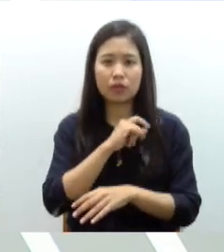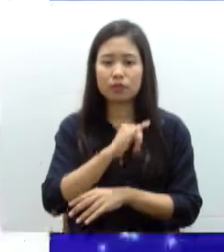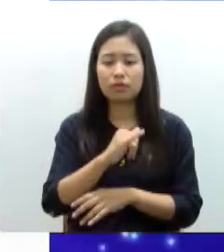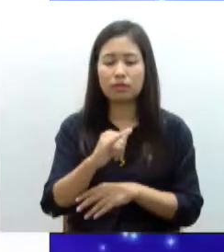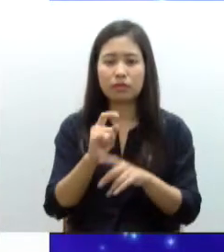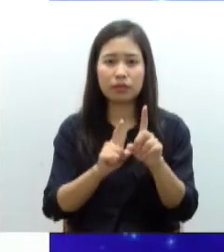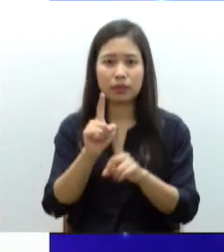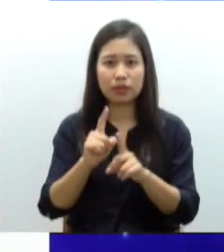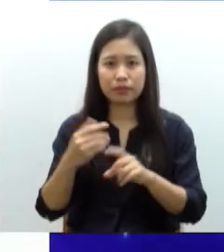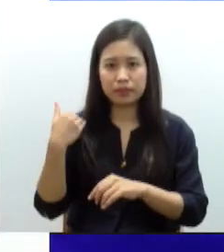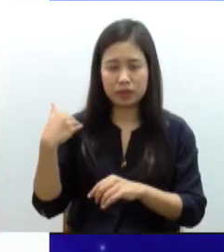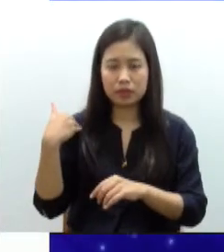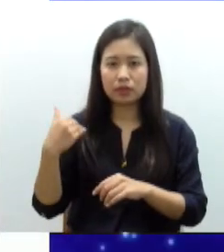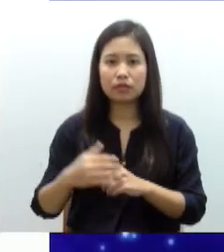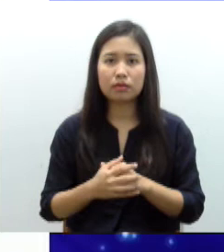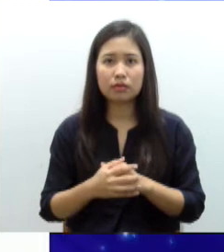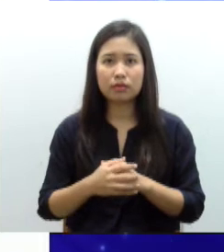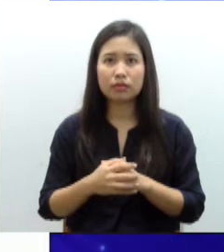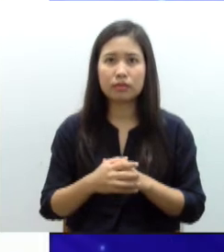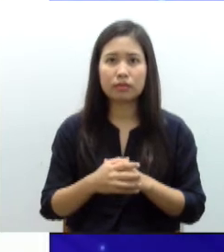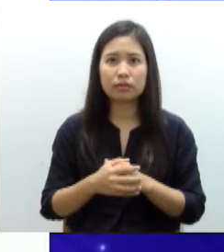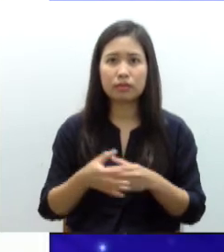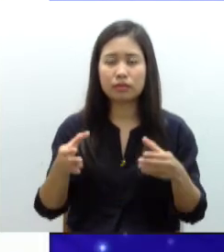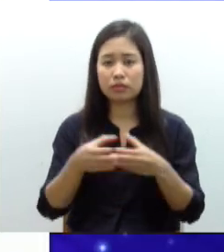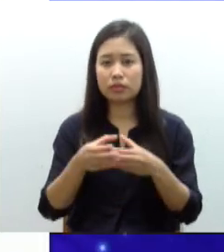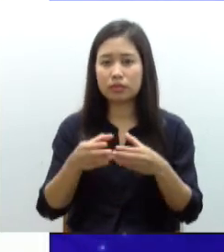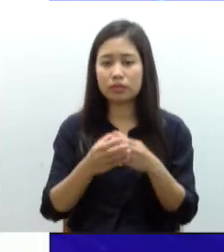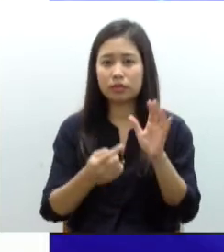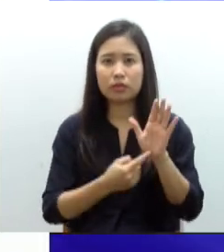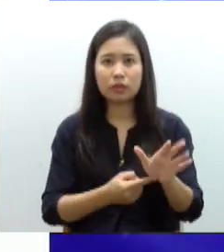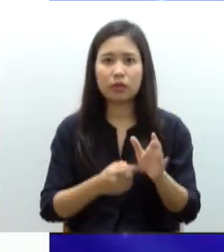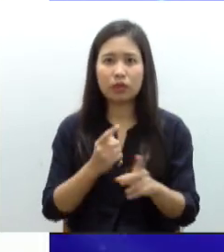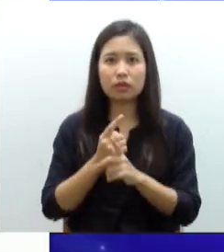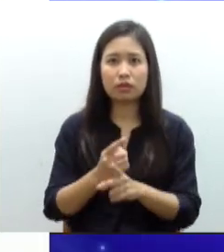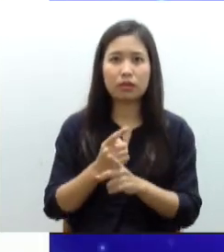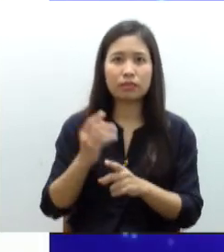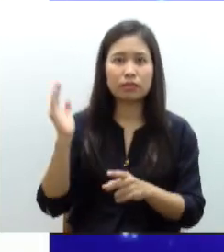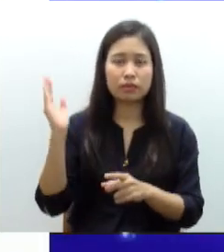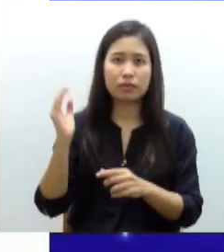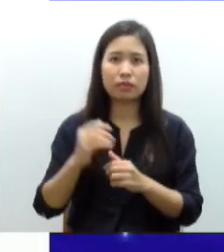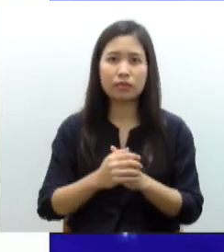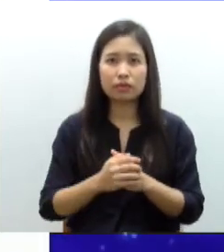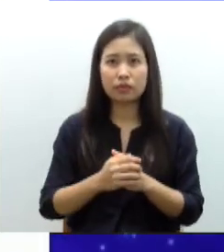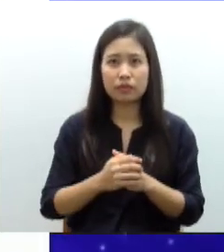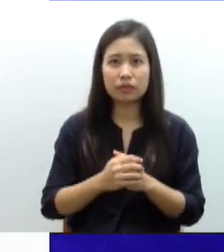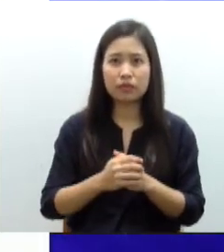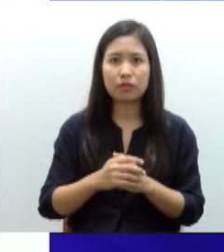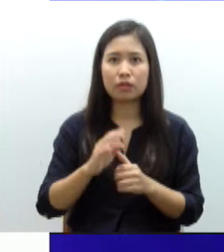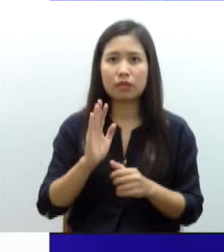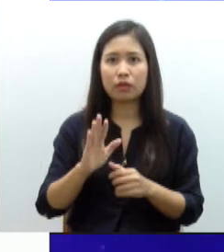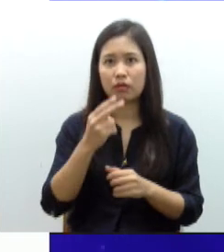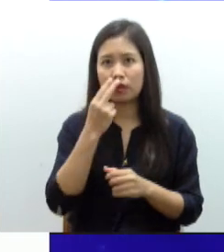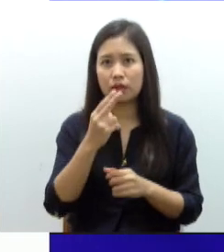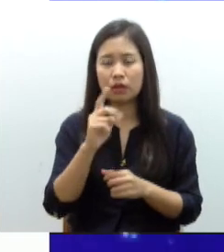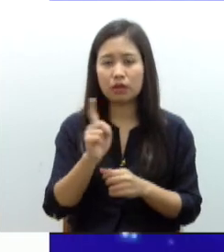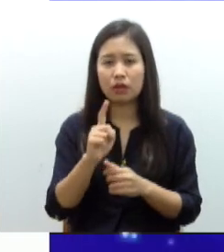างของกลุ่มตัวอย่างเนี่ยเราก็จะมีกำหนดเป็น QR code ไว้ที่ส่วนกลางเลยอย่างเช่นว่าถ้าท่านสนใจเนี่ยของ